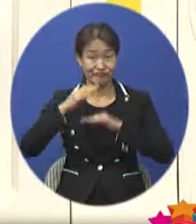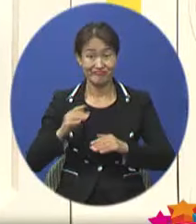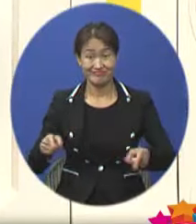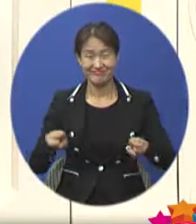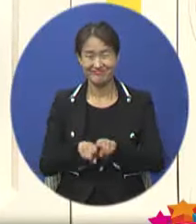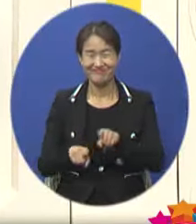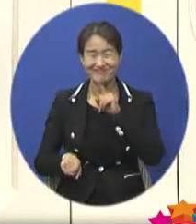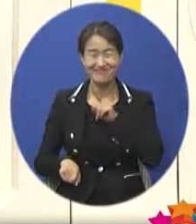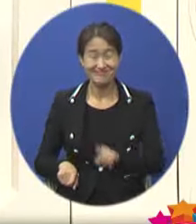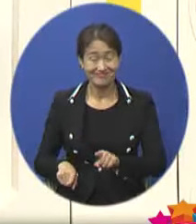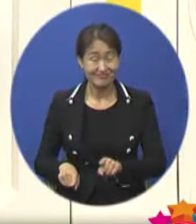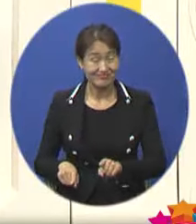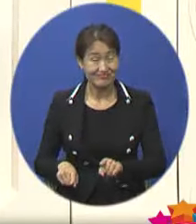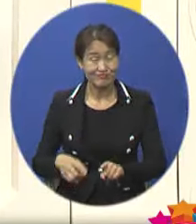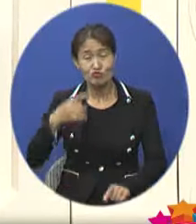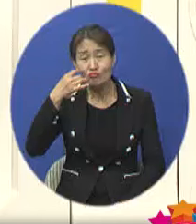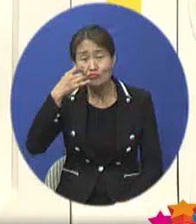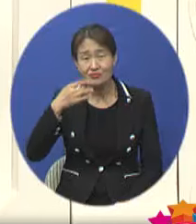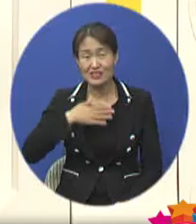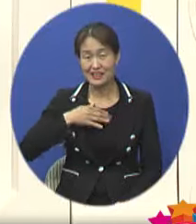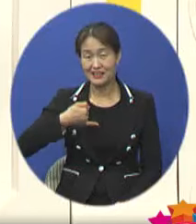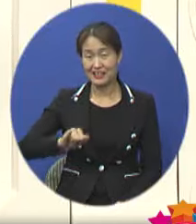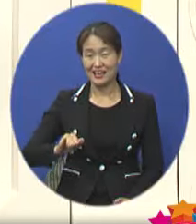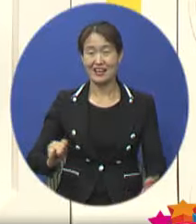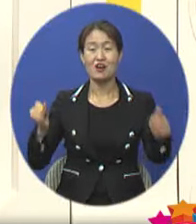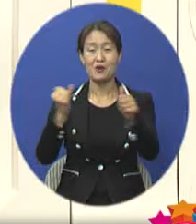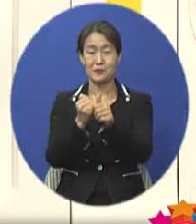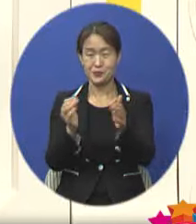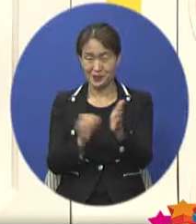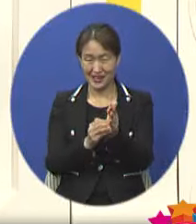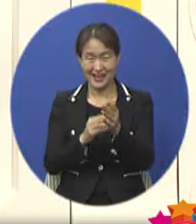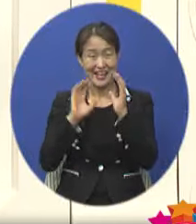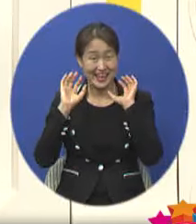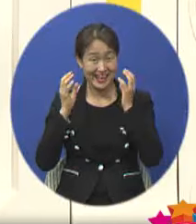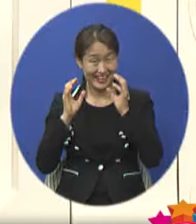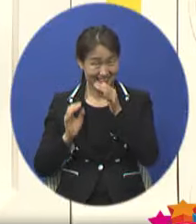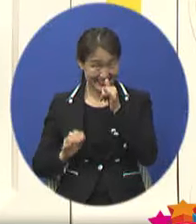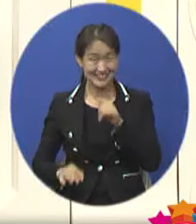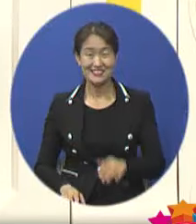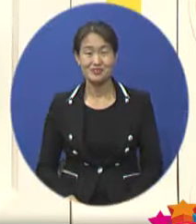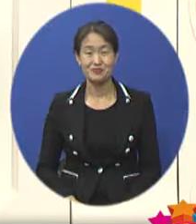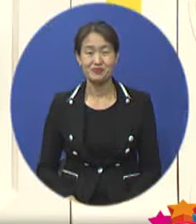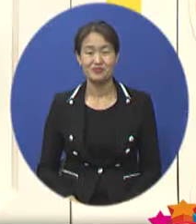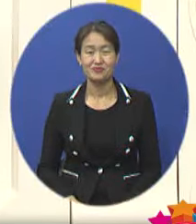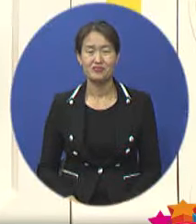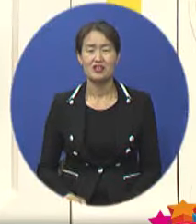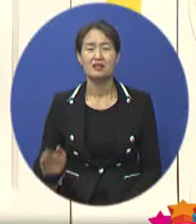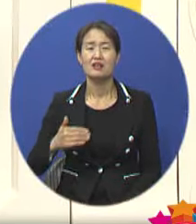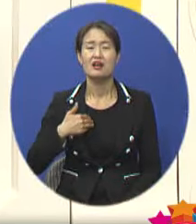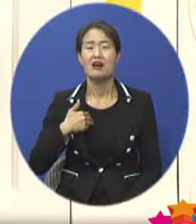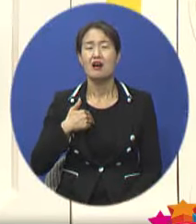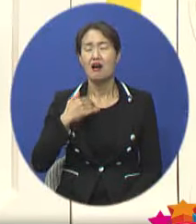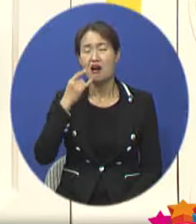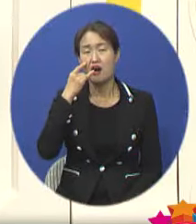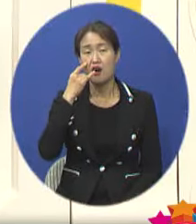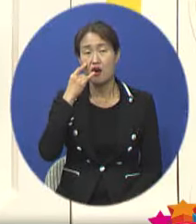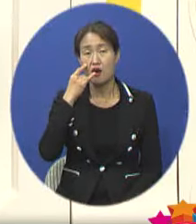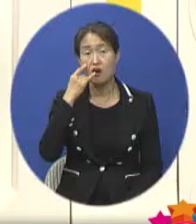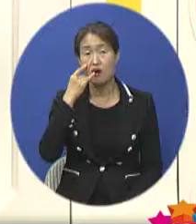저희가 많은데요. 예. 예. 예. 저희 딸이 결혼해서 아기가 있고요. 예. 예. 엄마가 좀 몸이 많이 아프셨는데